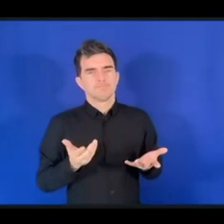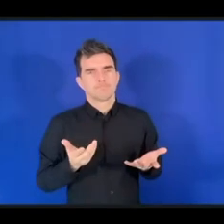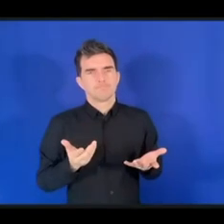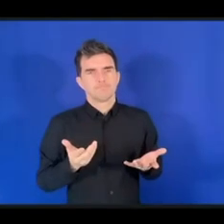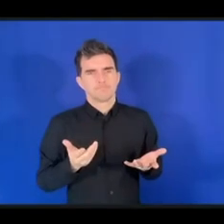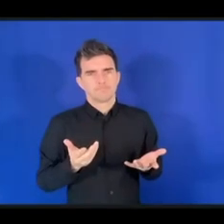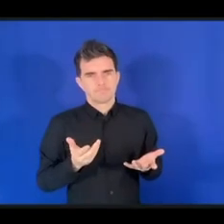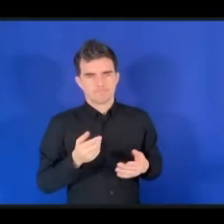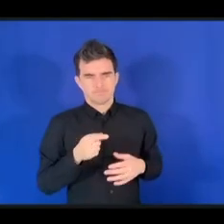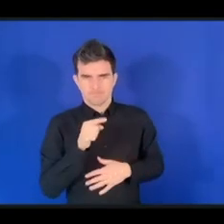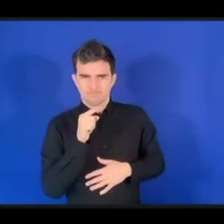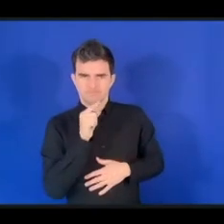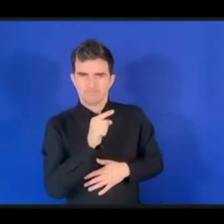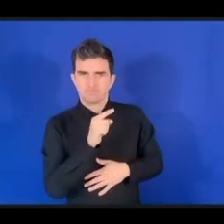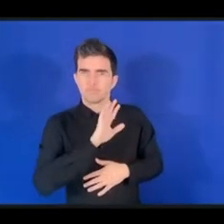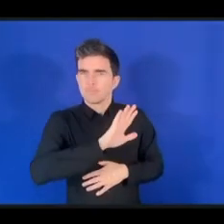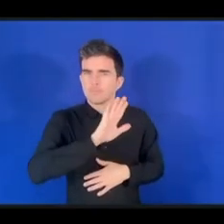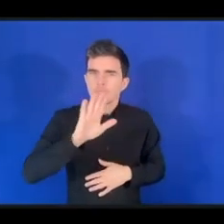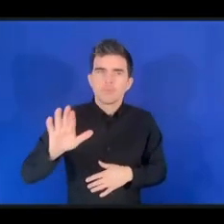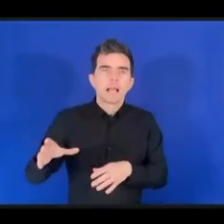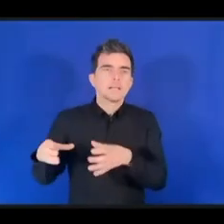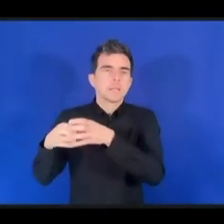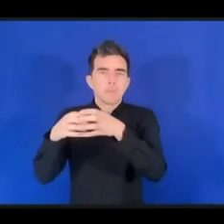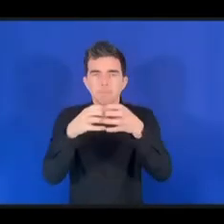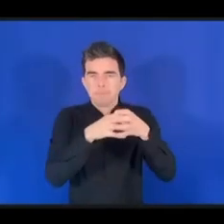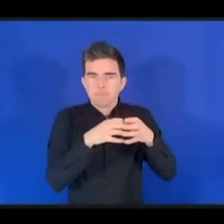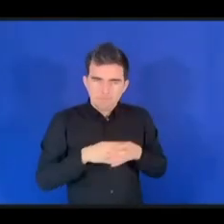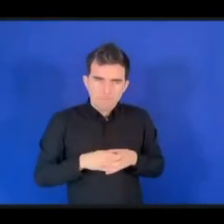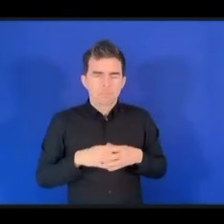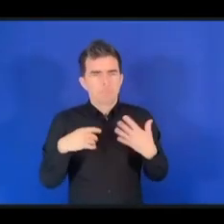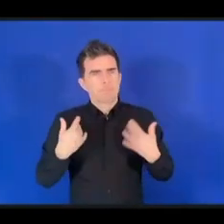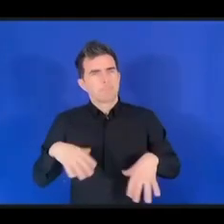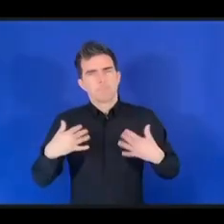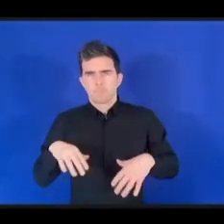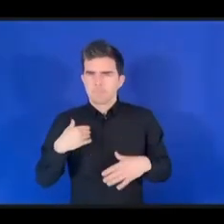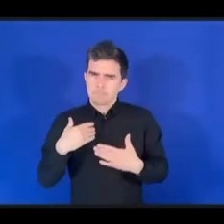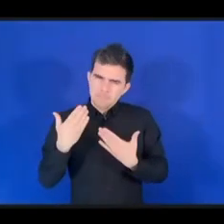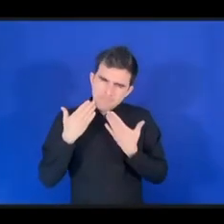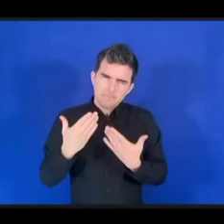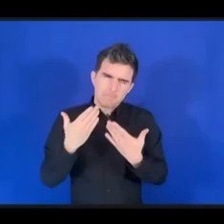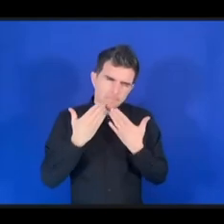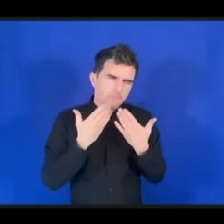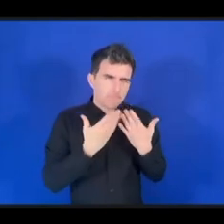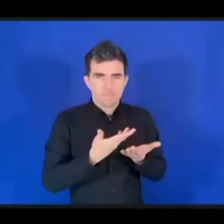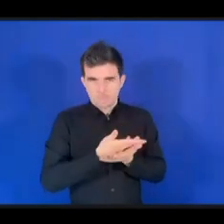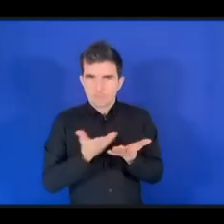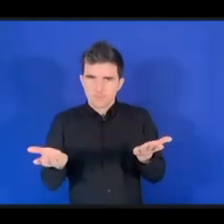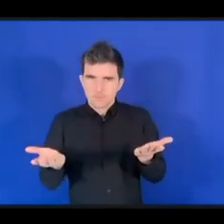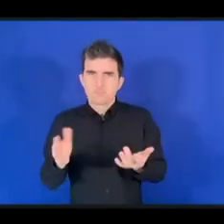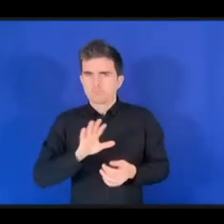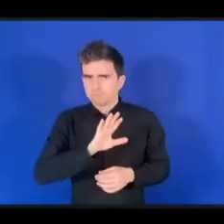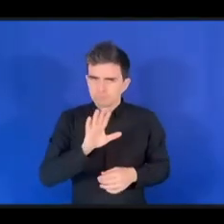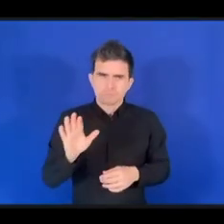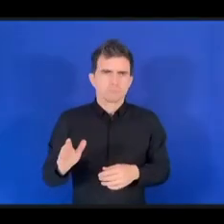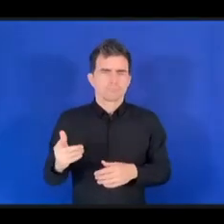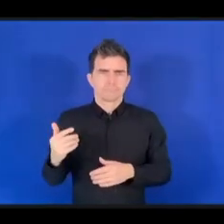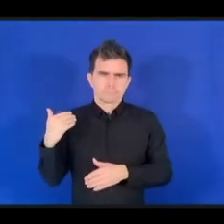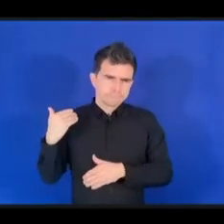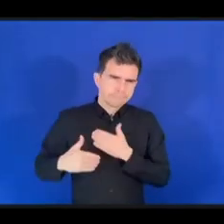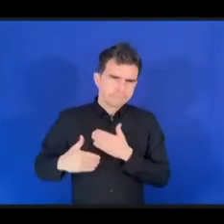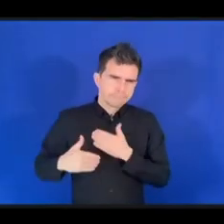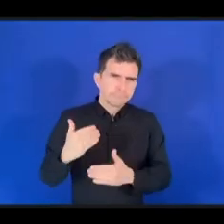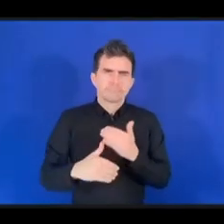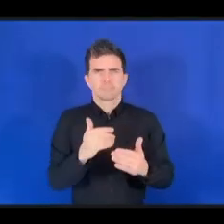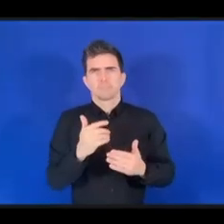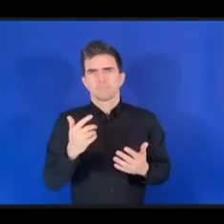副部长，还有包括我们铃木部长，感谢他们精心筹备举办此次会